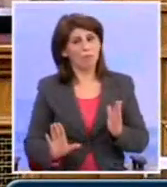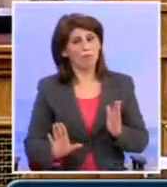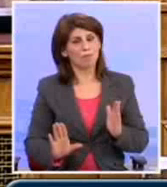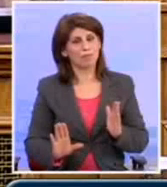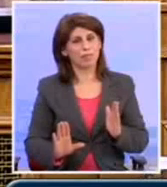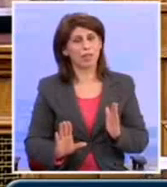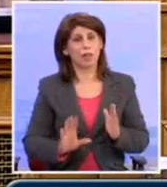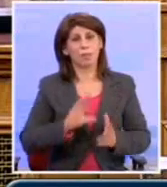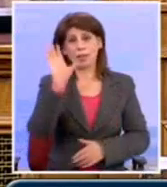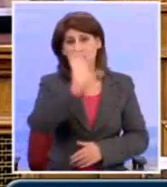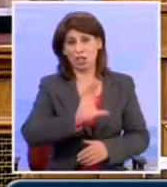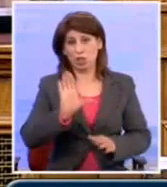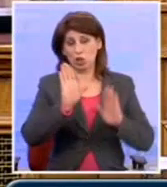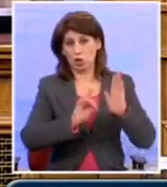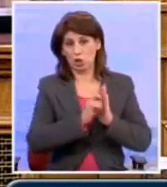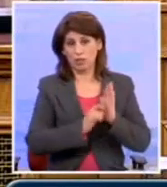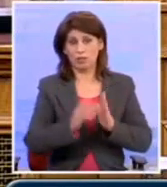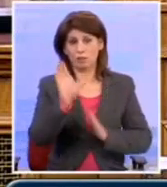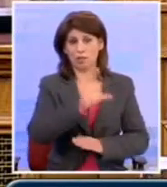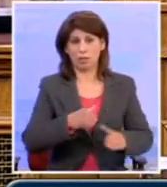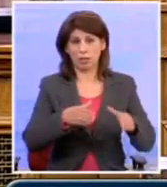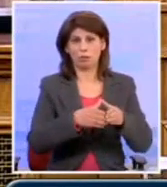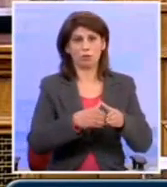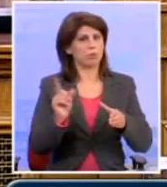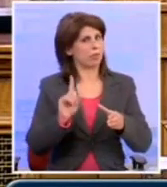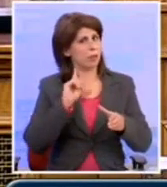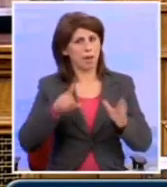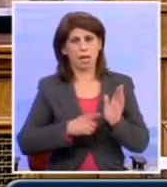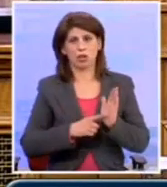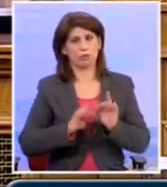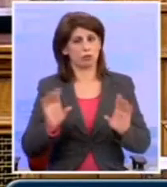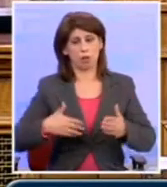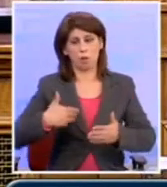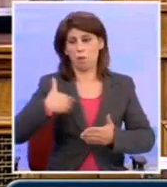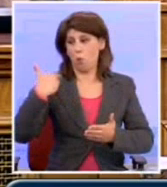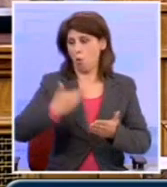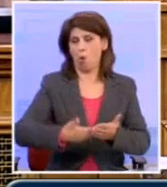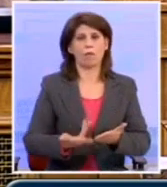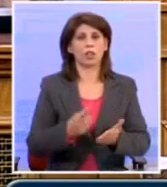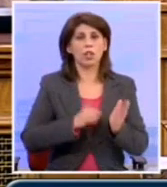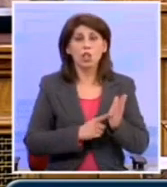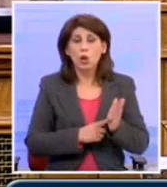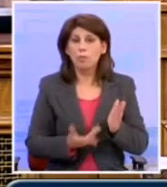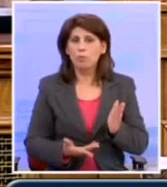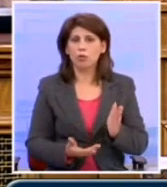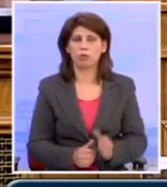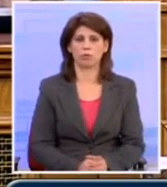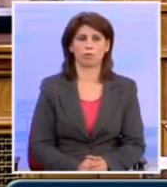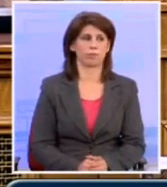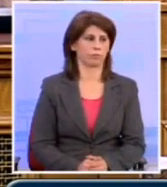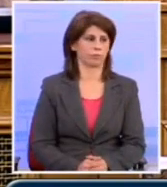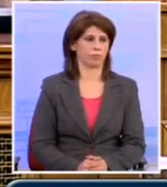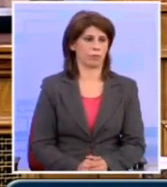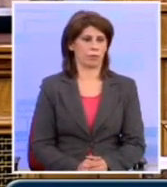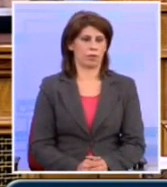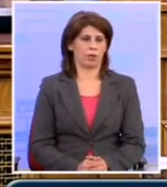Σύμφωνα με την Eurostat, σύμφωνα με την Ευρωπαϊκή Επιτροπή, δεν ήταν τίποτα παράνομο από όλα αυτά. Ήταν νόμιμος ο